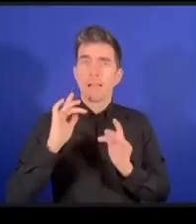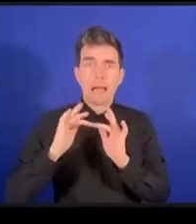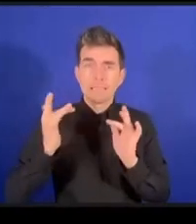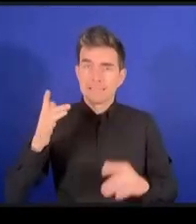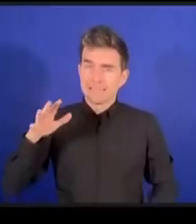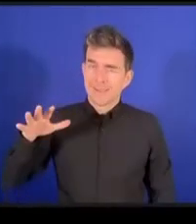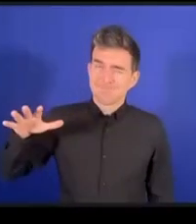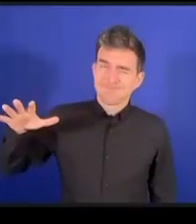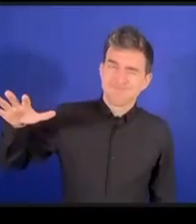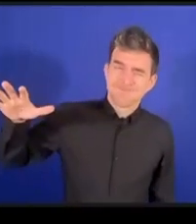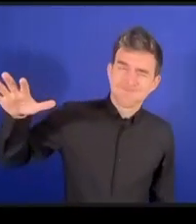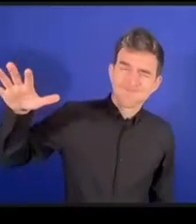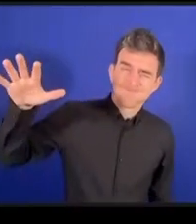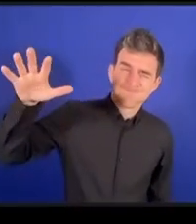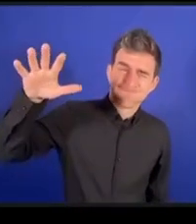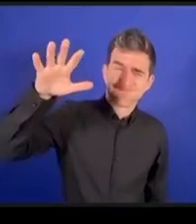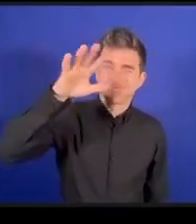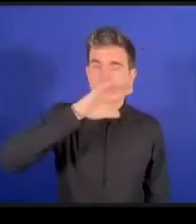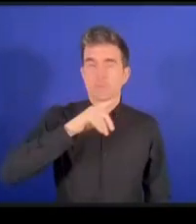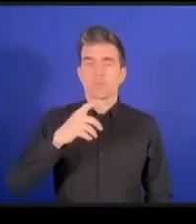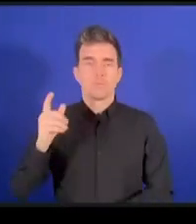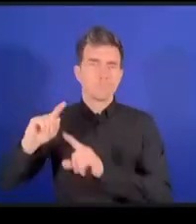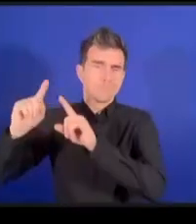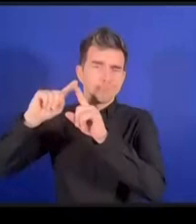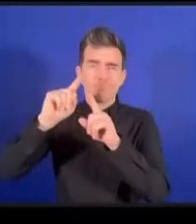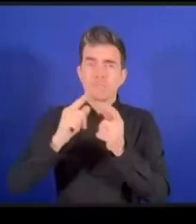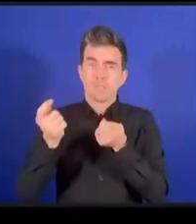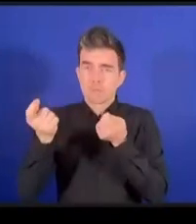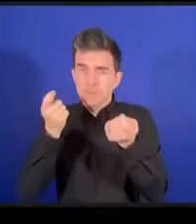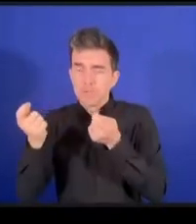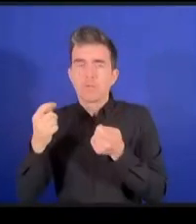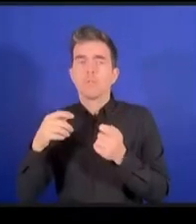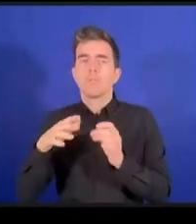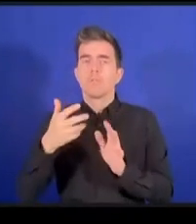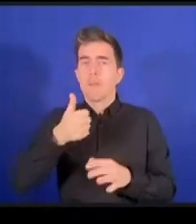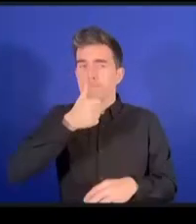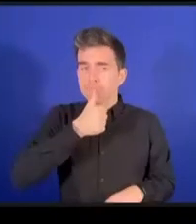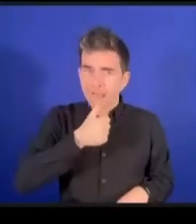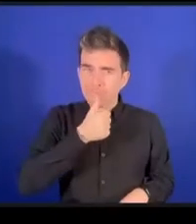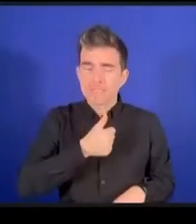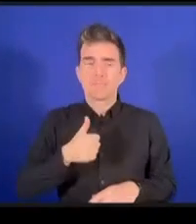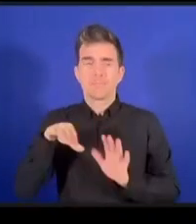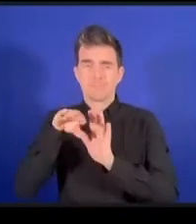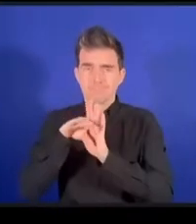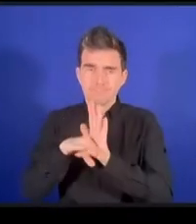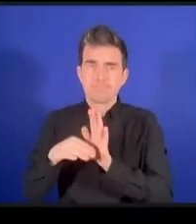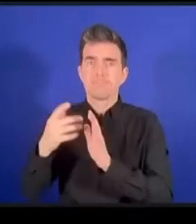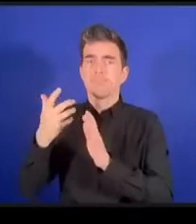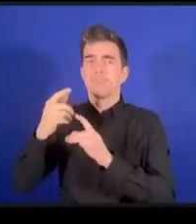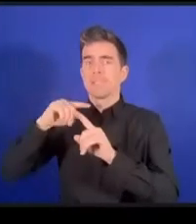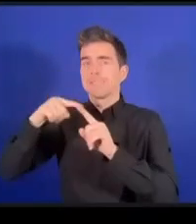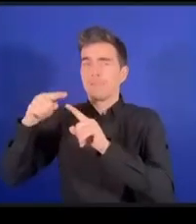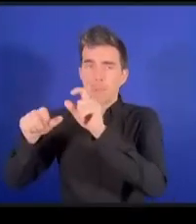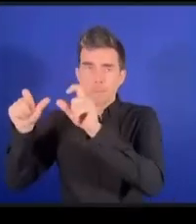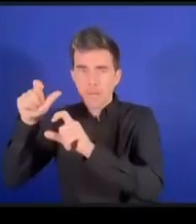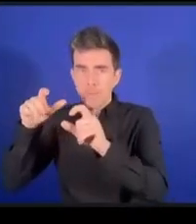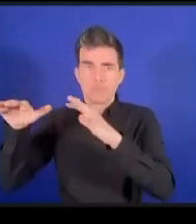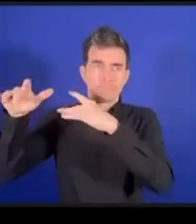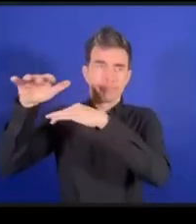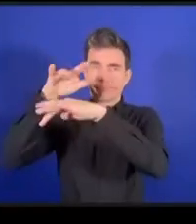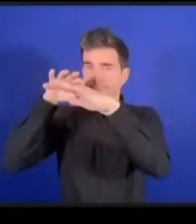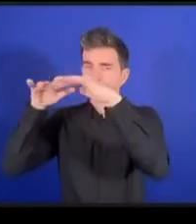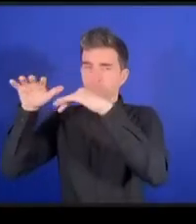о неприкосновенности частной жизни других вопросов с которыми работает коалиция с которыми